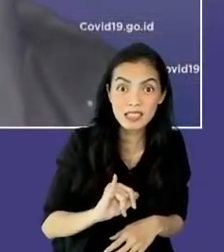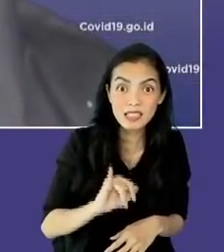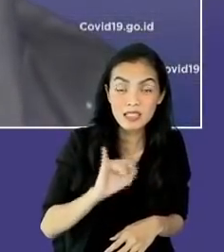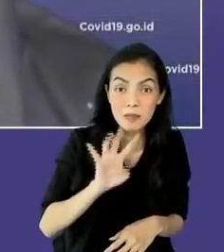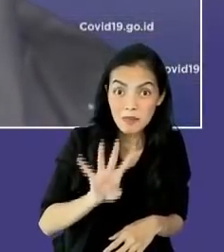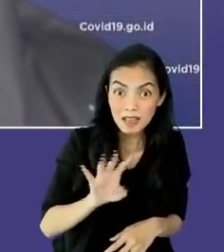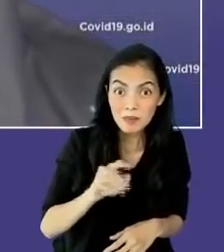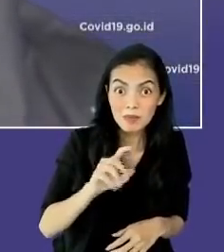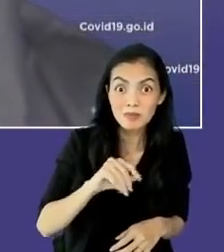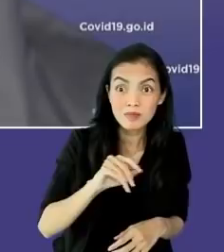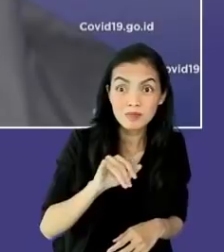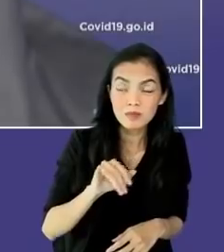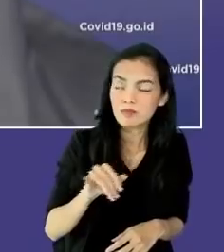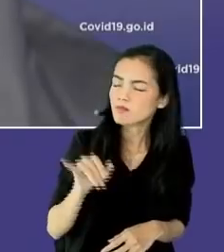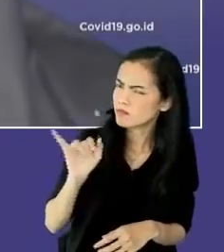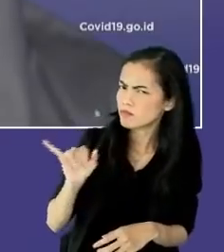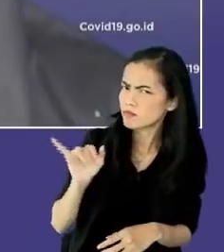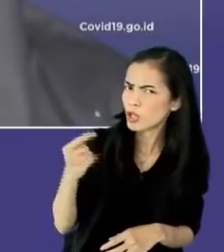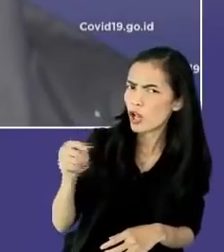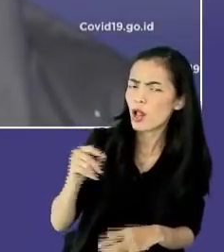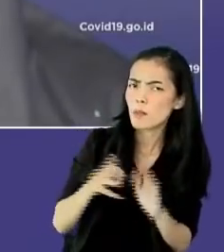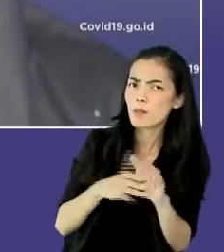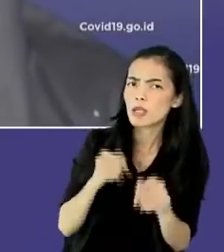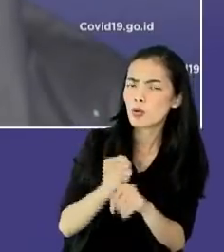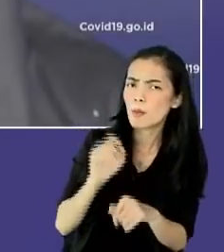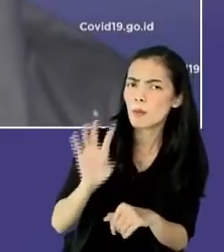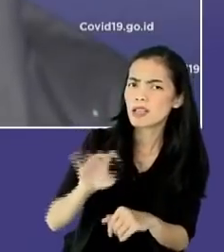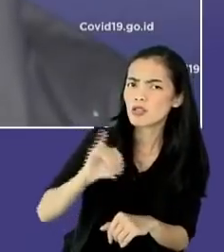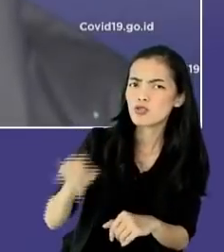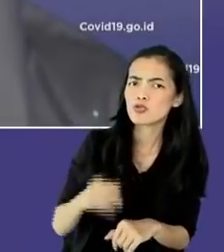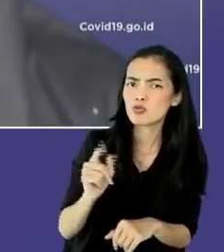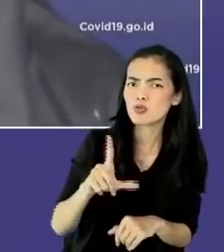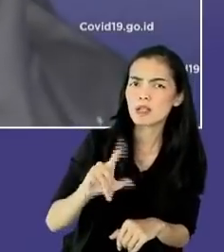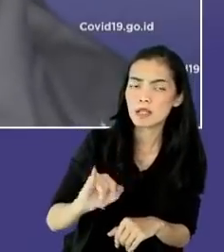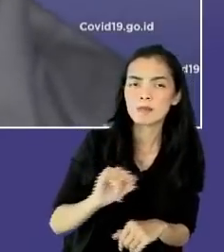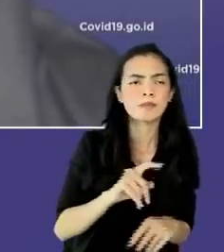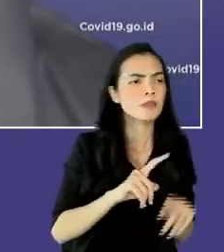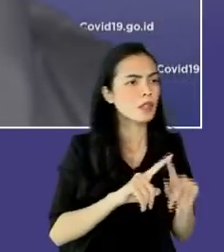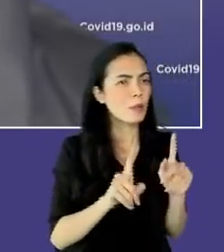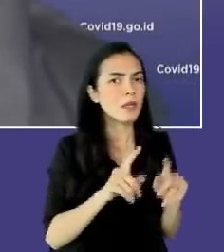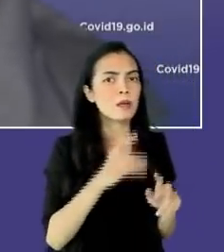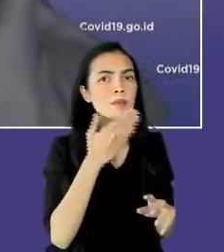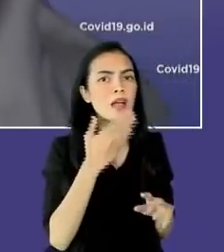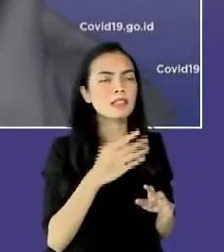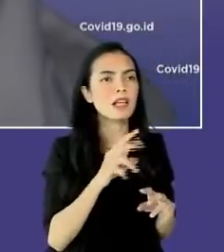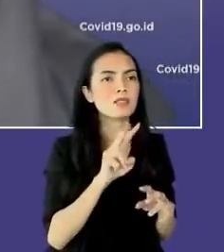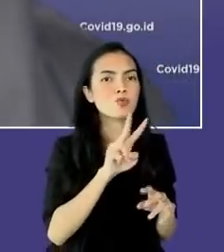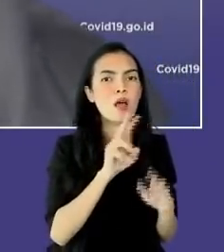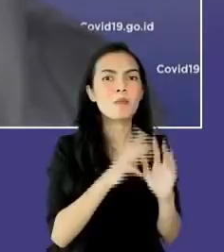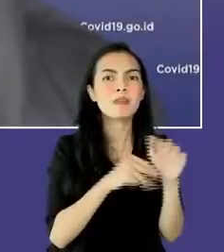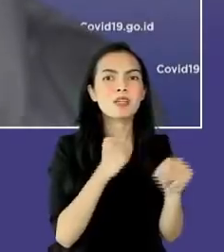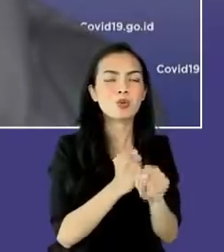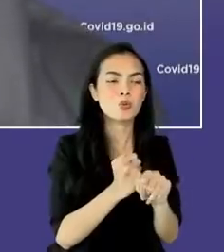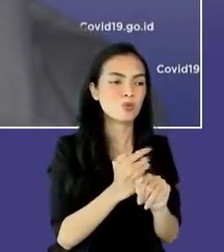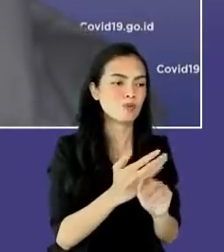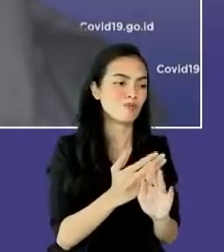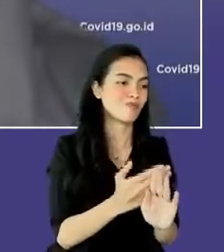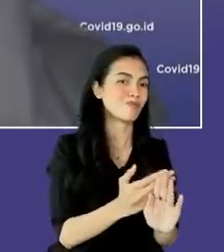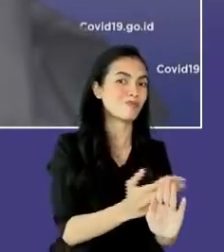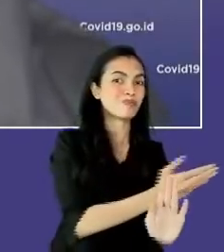Juli ya. Tapi kan ini kita kalau bicara mengenai yang namanya COVID ini kan kita tarik ke belakang 2 mingguan gitu. Berarti kalau memang